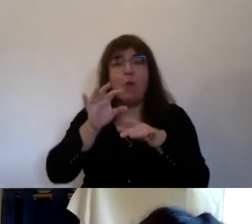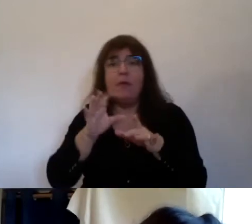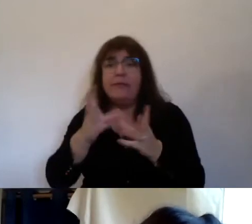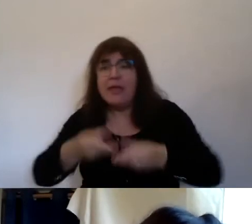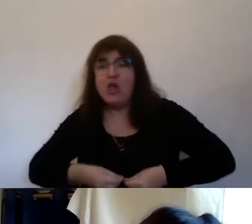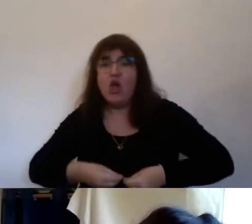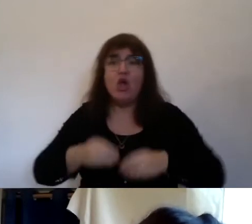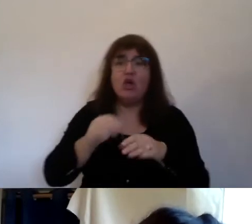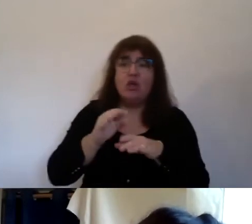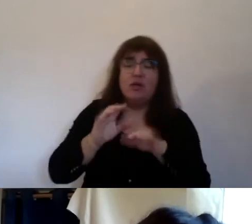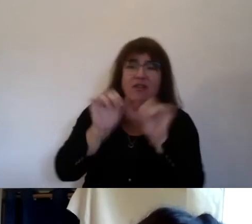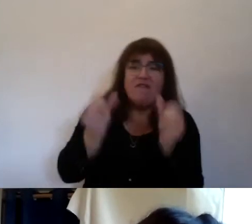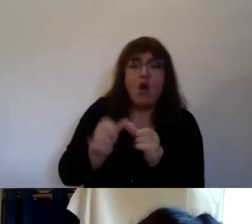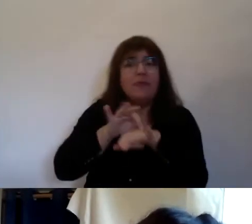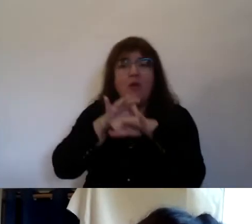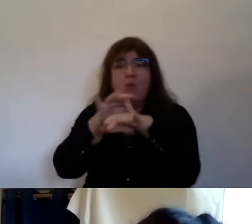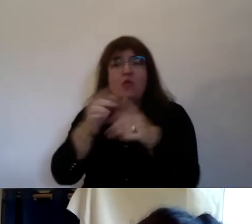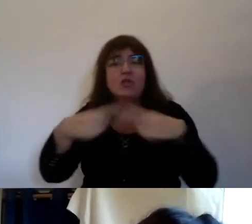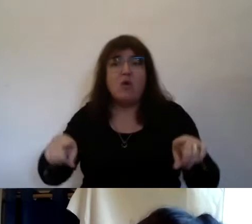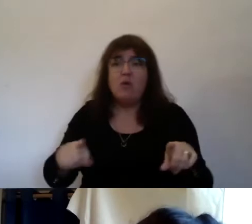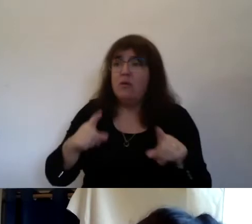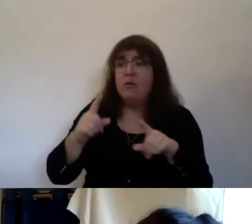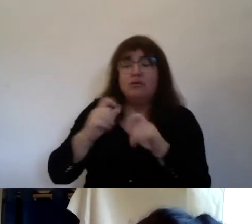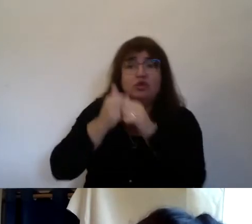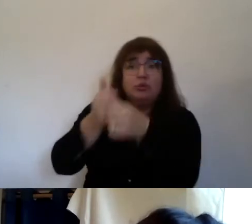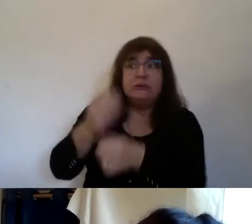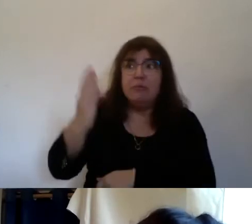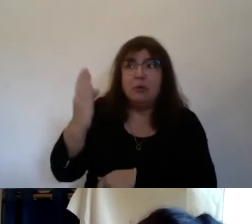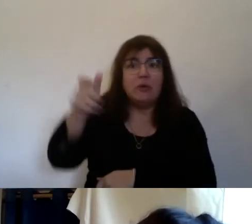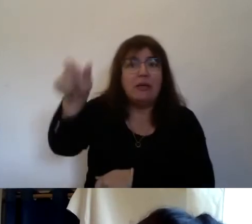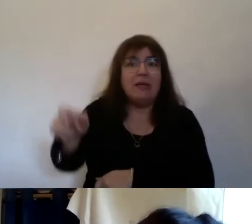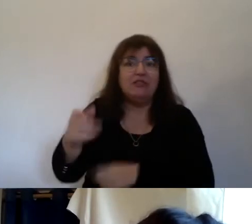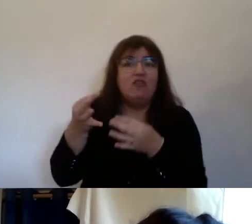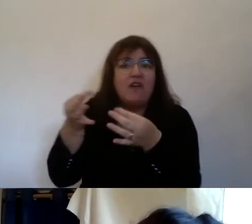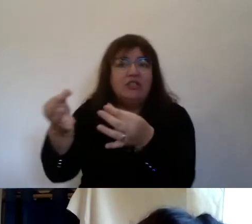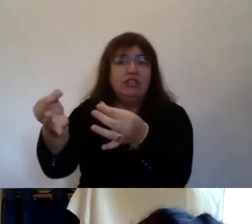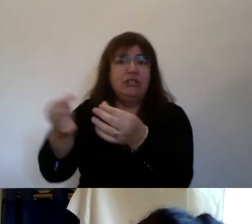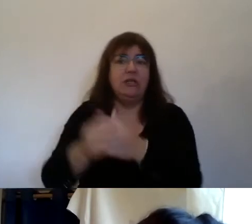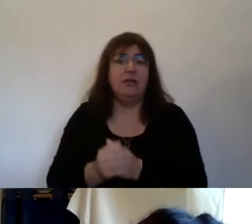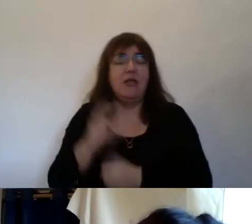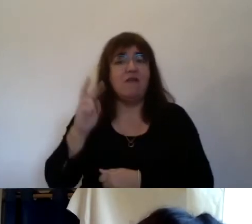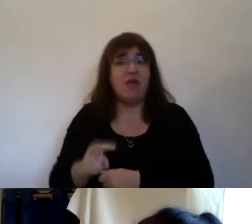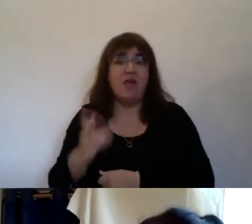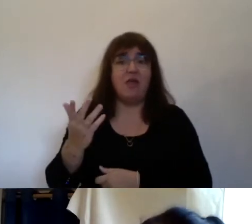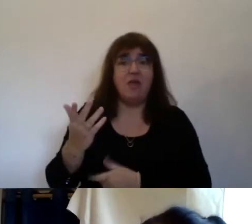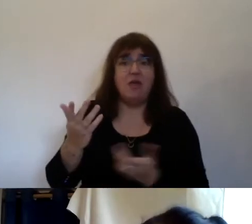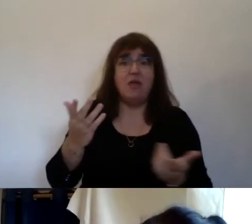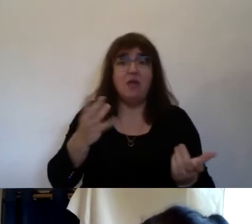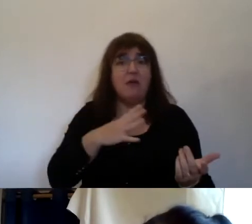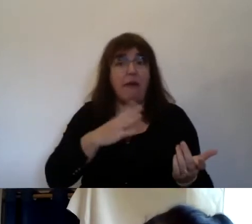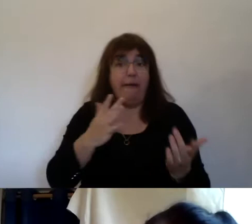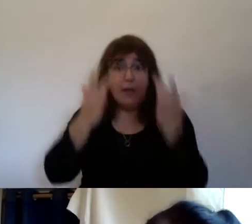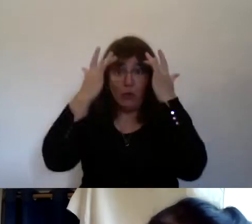âgées, handicapées ou en fragilité sociale, eh bien, cette pertinence de l'alliance culturelle n'est plus à